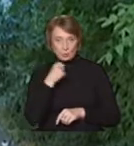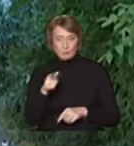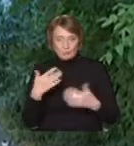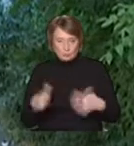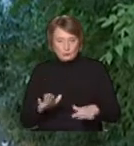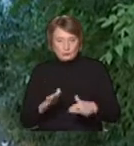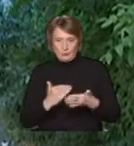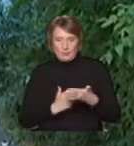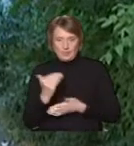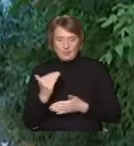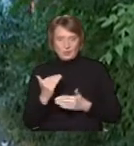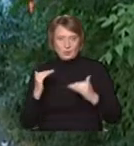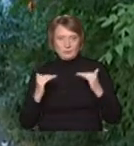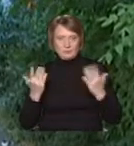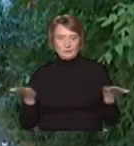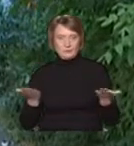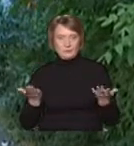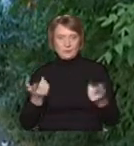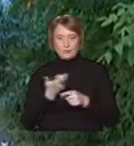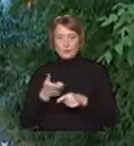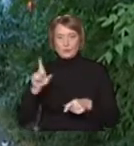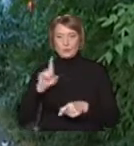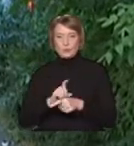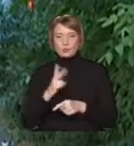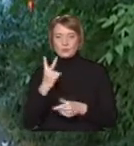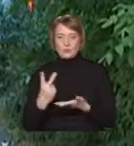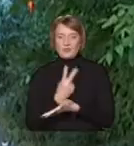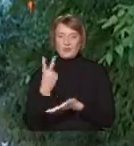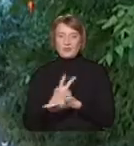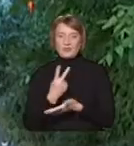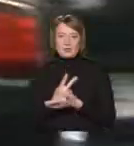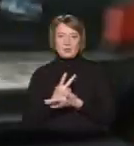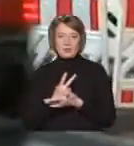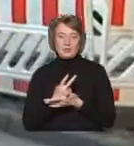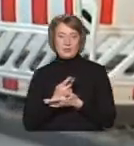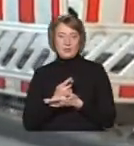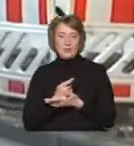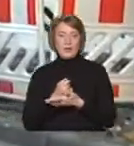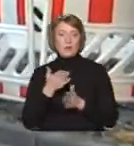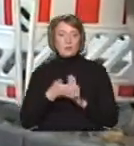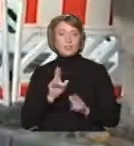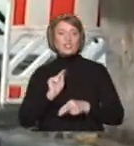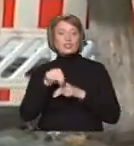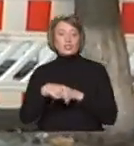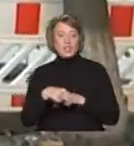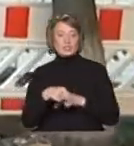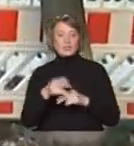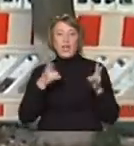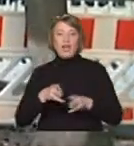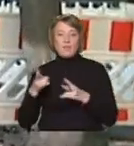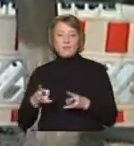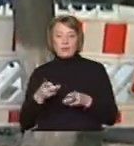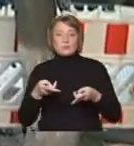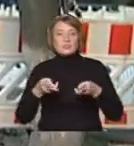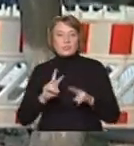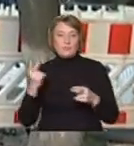вже перевищив майже трошки більше, ніж в 2 рази свій нормативний термін експлуатації. Через аварію будинки навколо залишилися